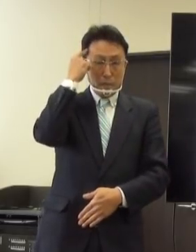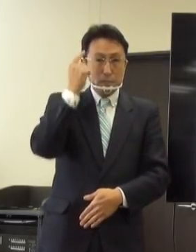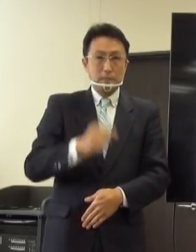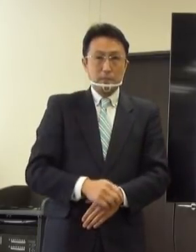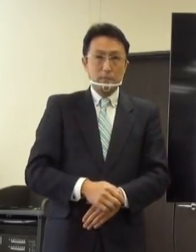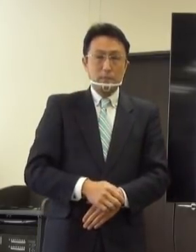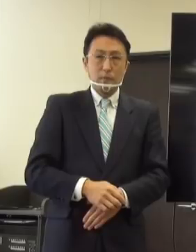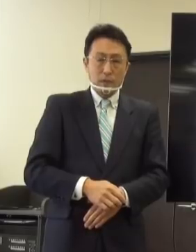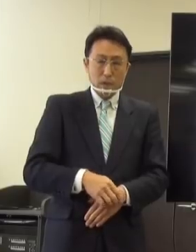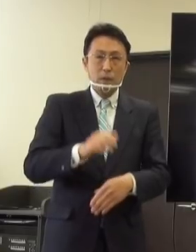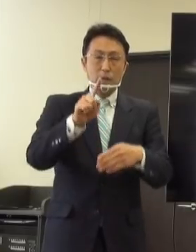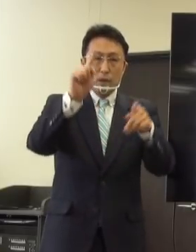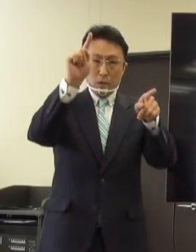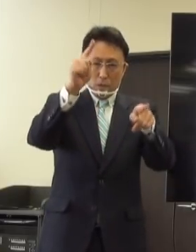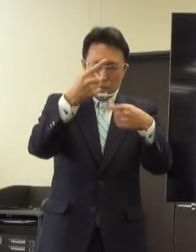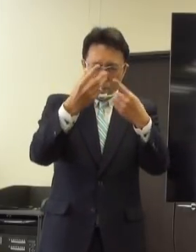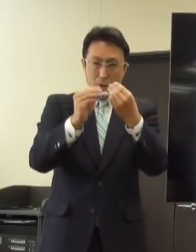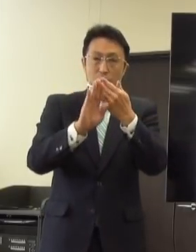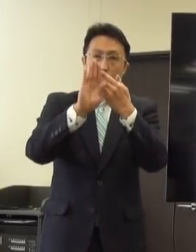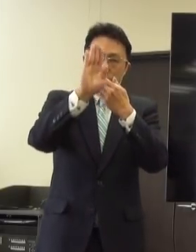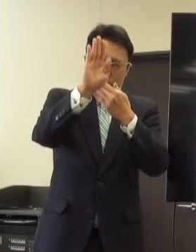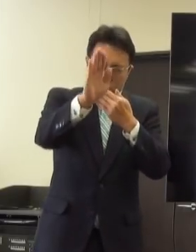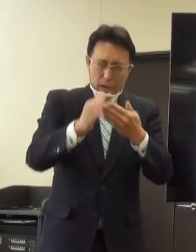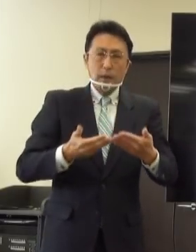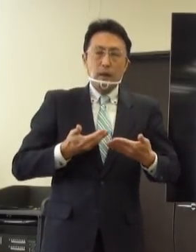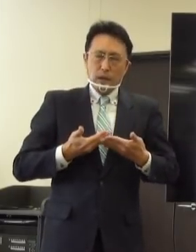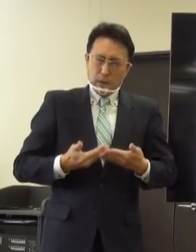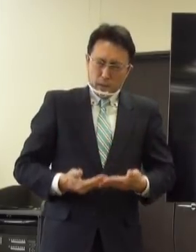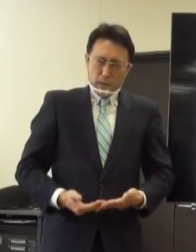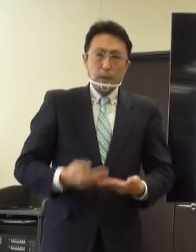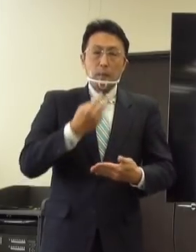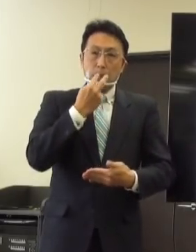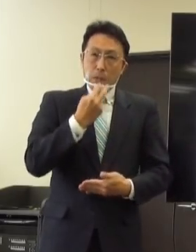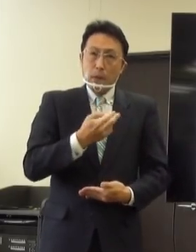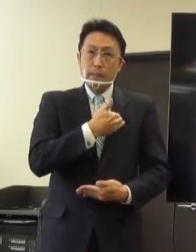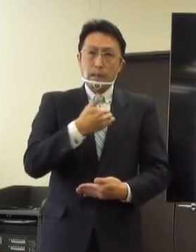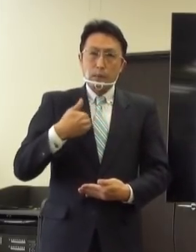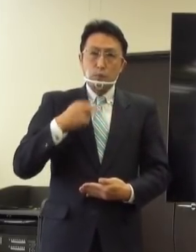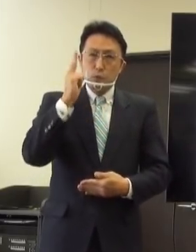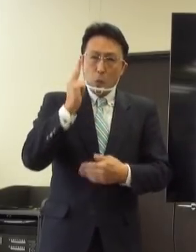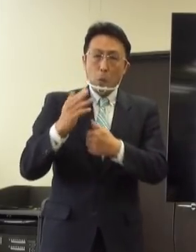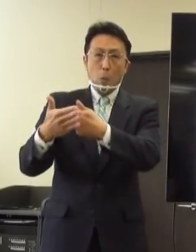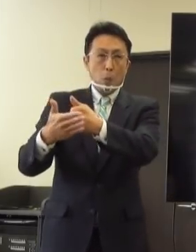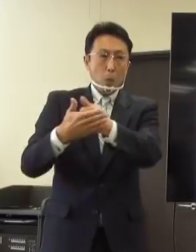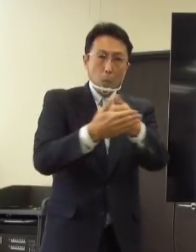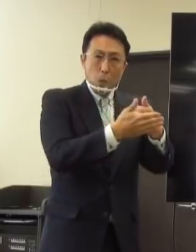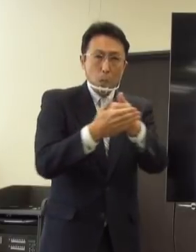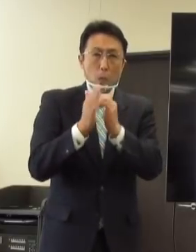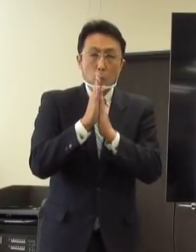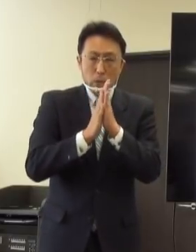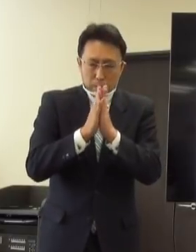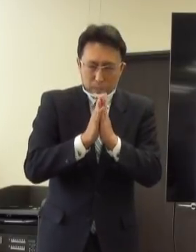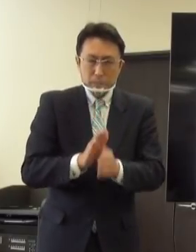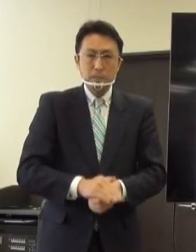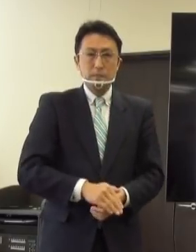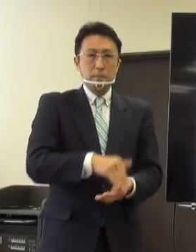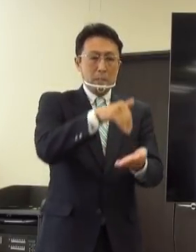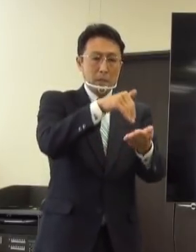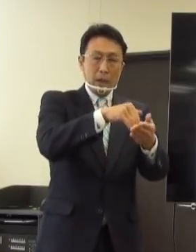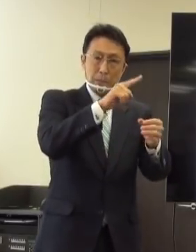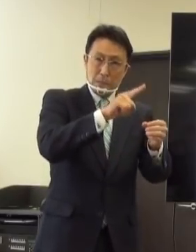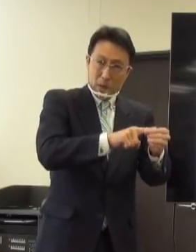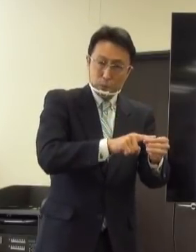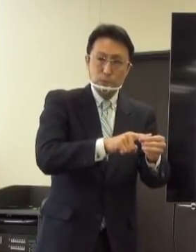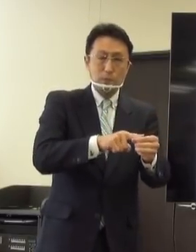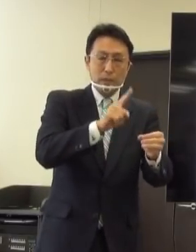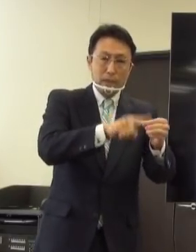で年明けを迎えることができるようご協力をよろしくお願いいたします。年末年始市民の